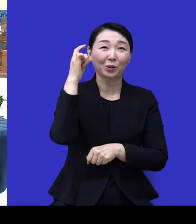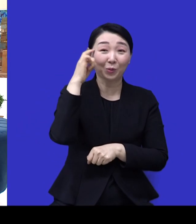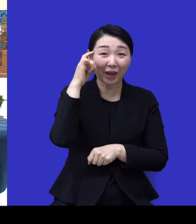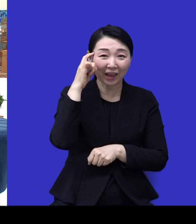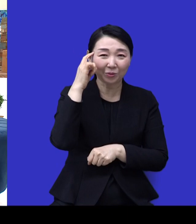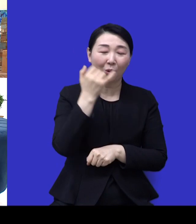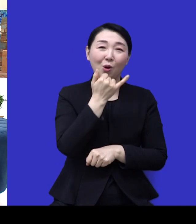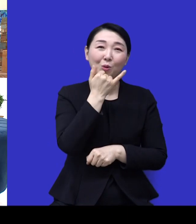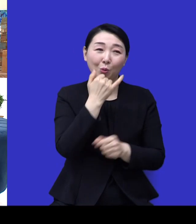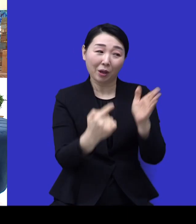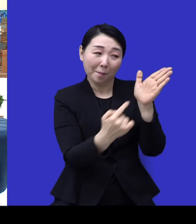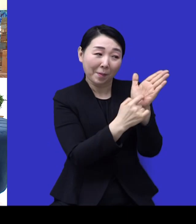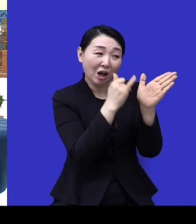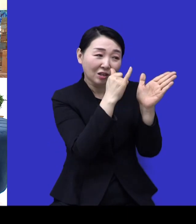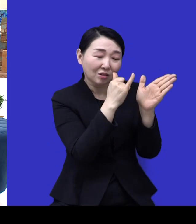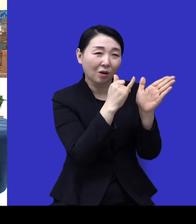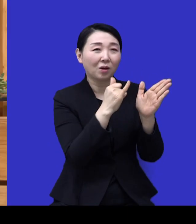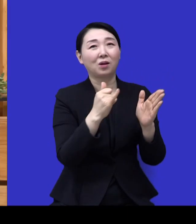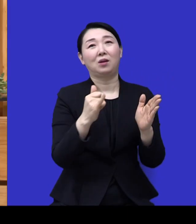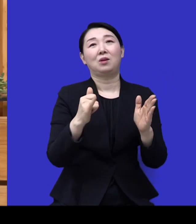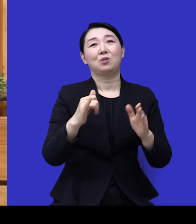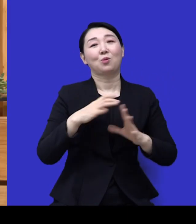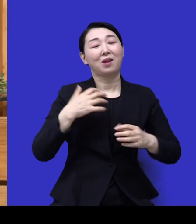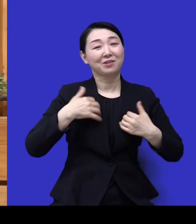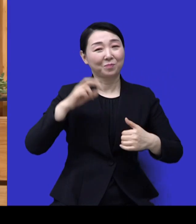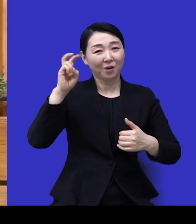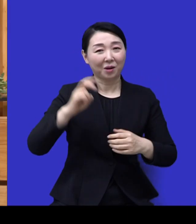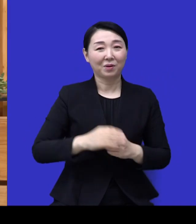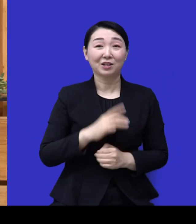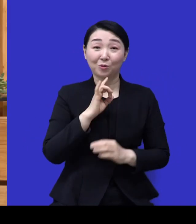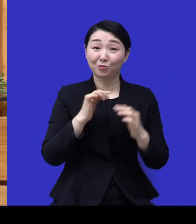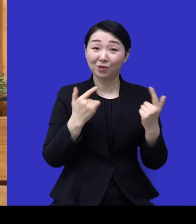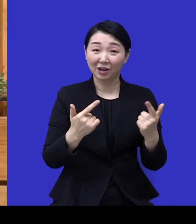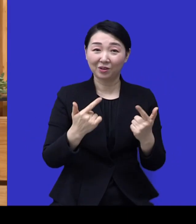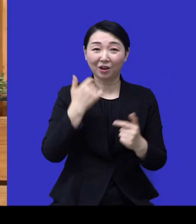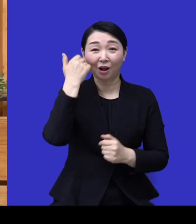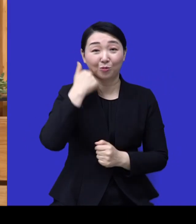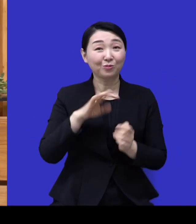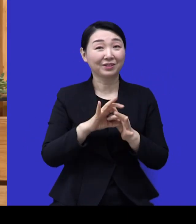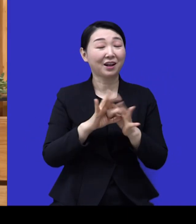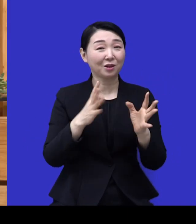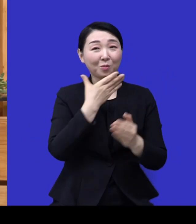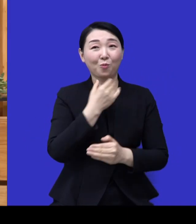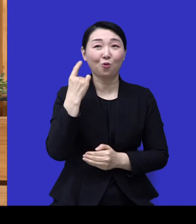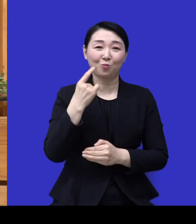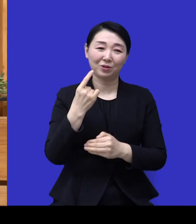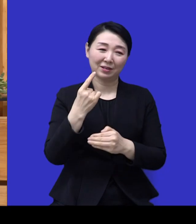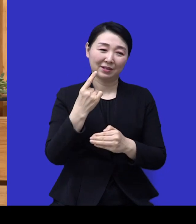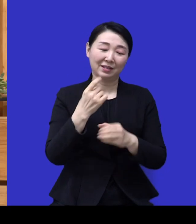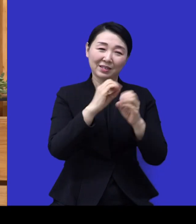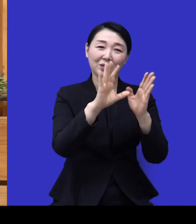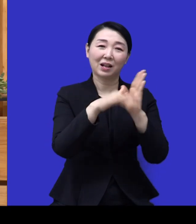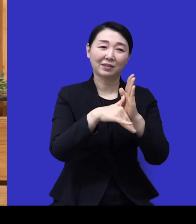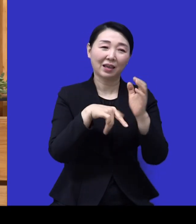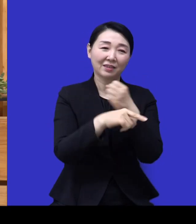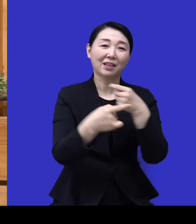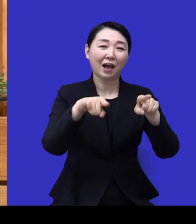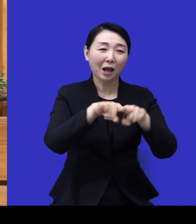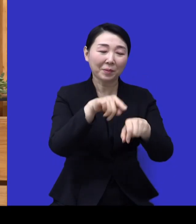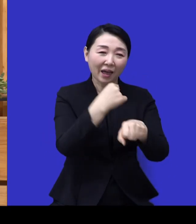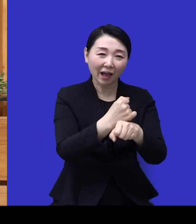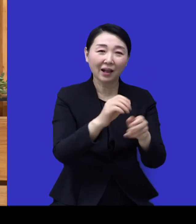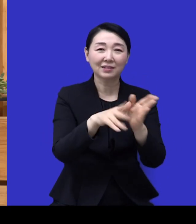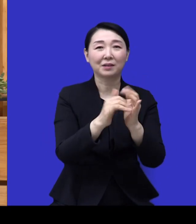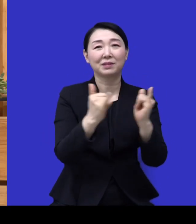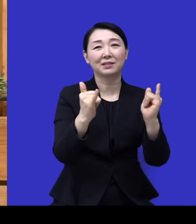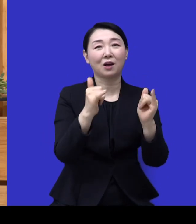있으면 얼마나 많은 분들이 또 놀라고 기뻐하실까. 뭐 그뿐만이 아니라 뭐 어떤 사람이든 복음을 전하는데 뜻을 같이 할 분들이 이 사역에